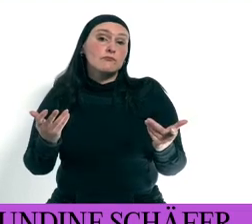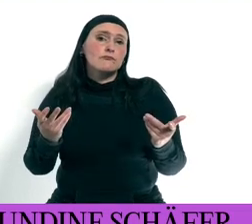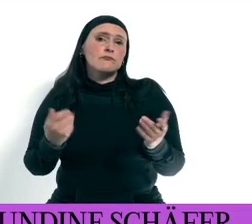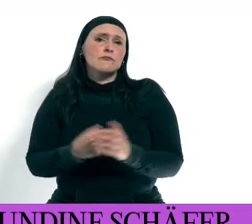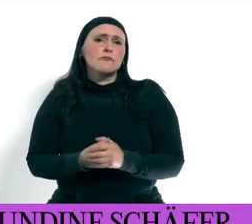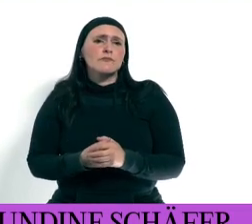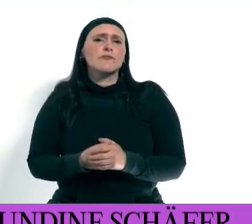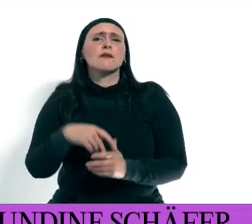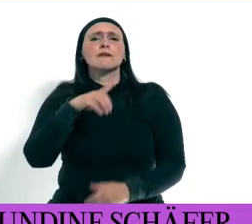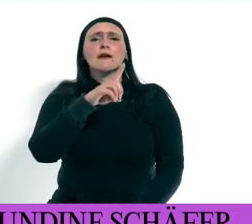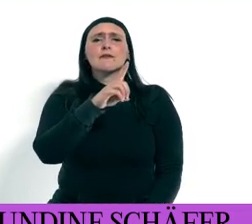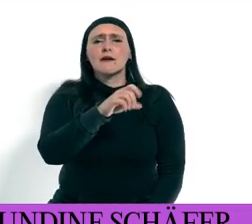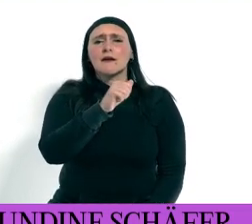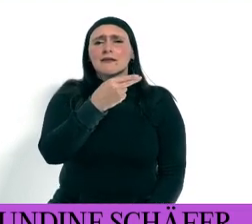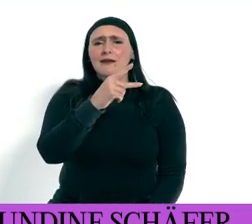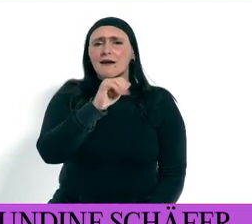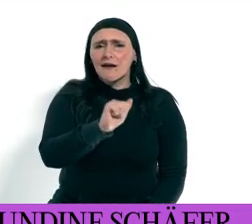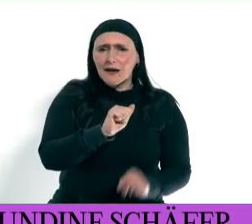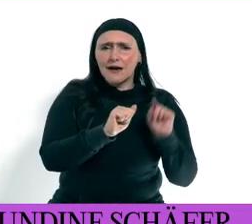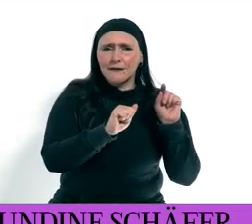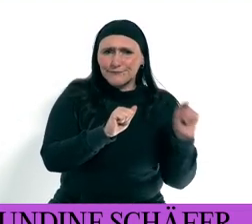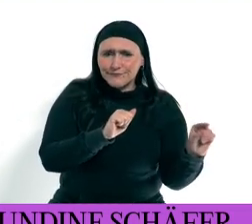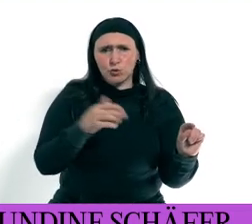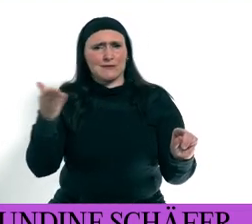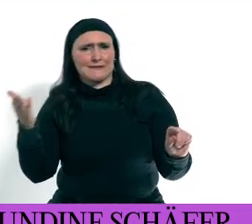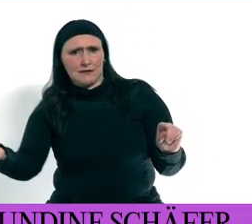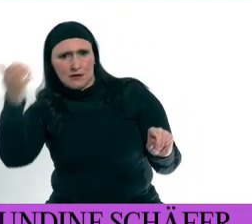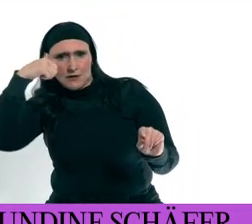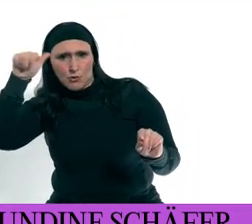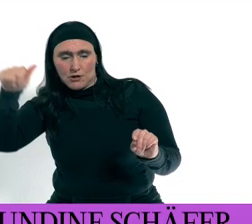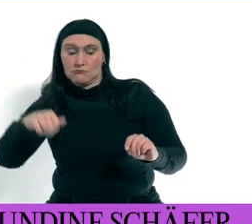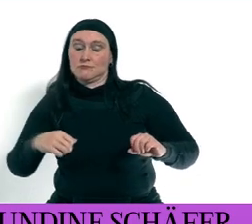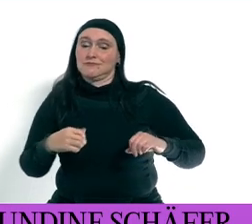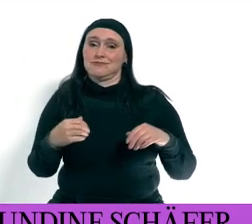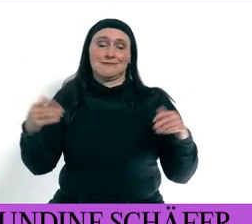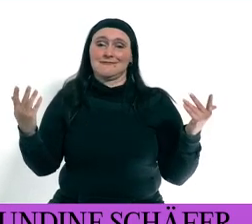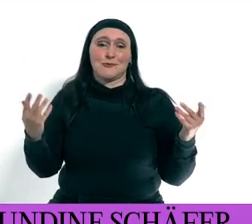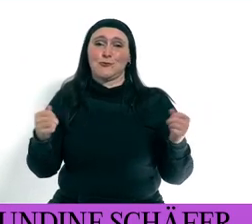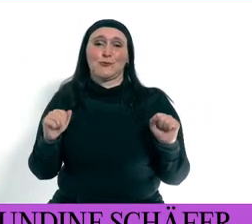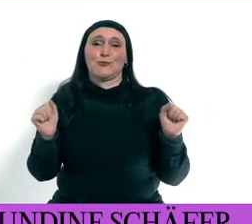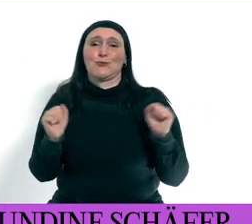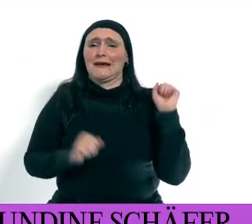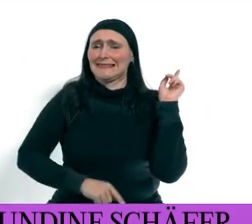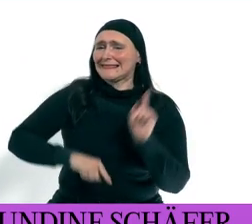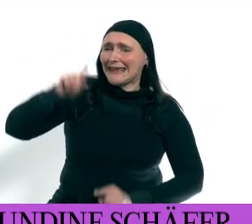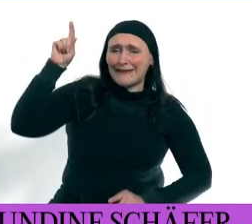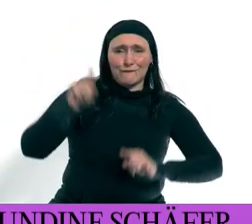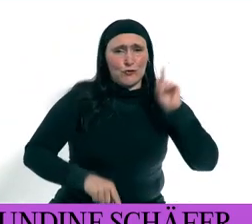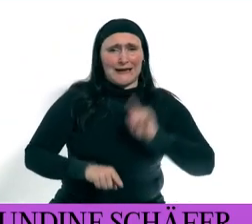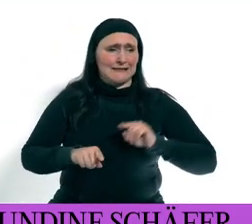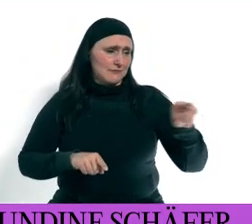Dhaka and Berlin, they couldn't be more different places. Ich meine, Dhaka und Berlin sind aber